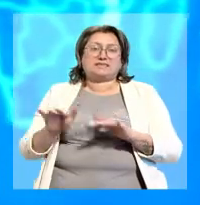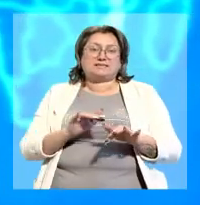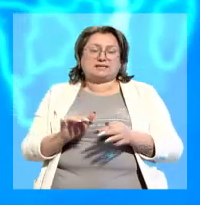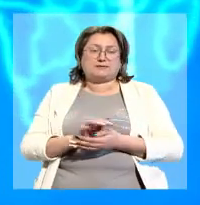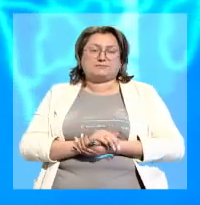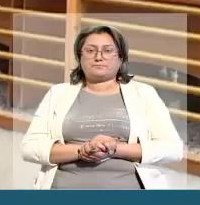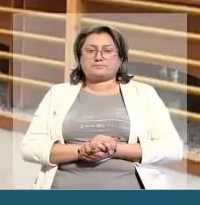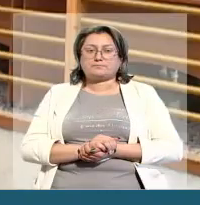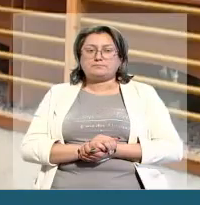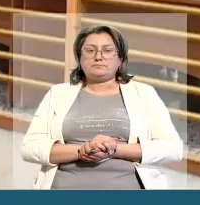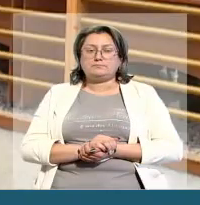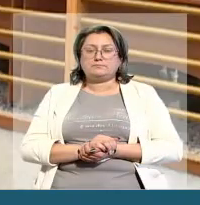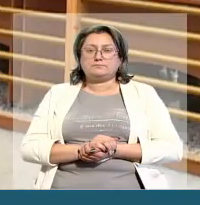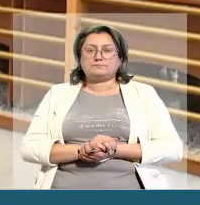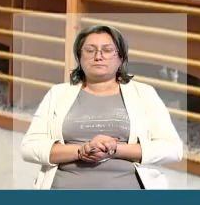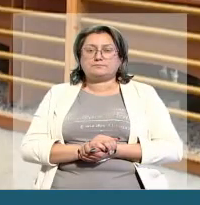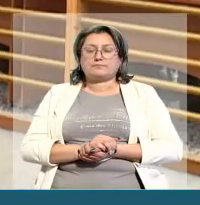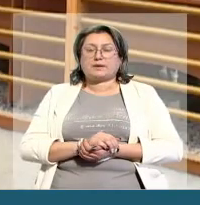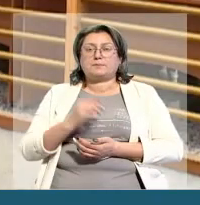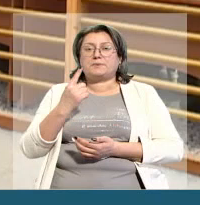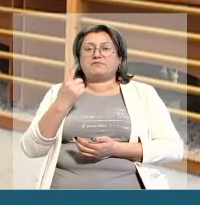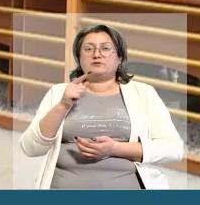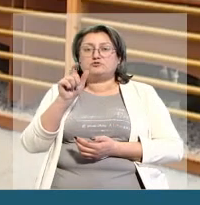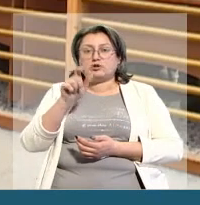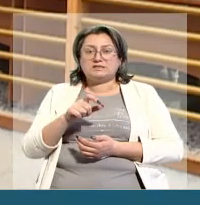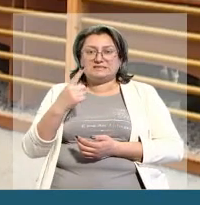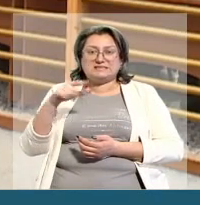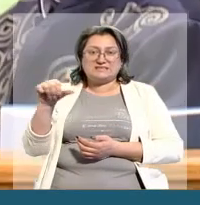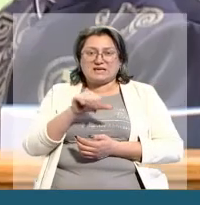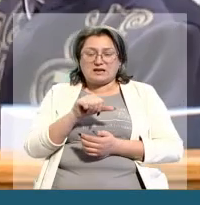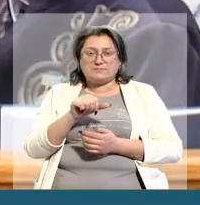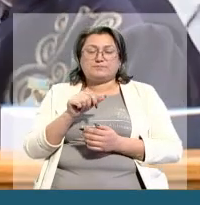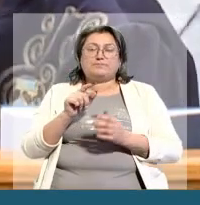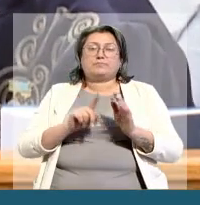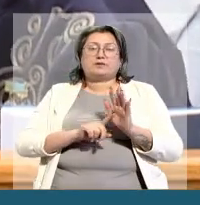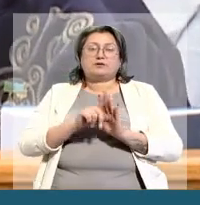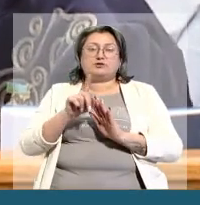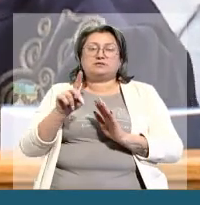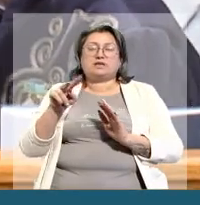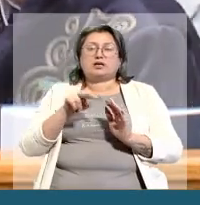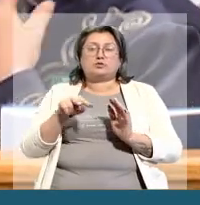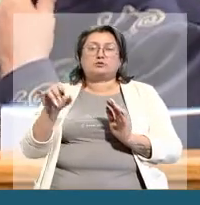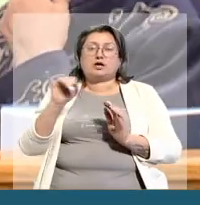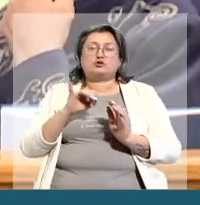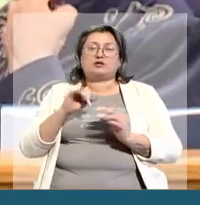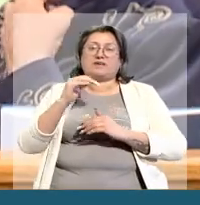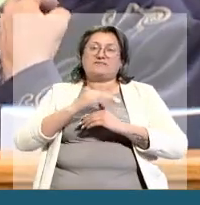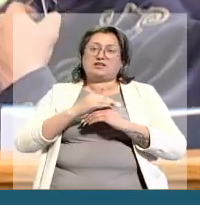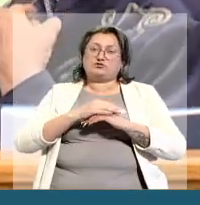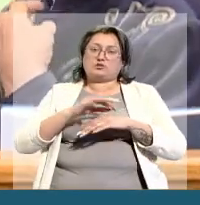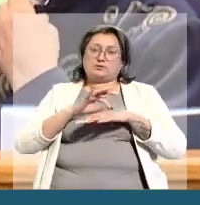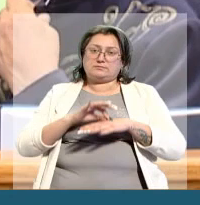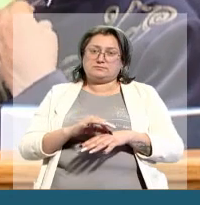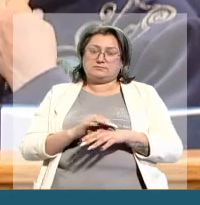орайластырылған. Апталықтың алғашқы бөлімі Омар Шепиннің Амангелді Батыр дастанының жарыққа шыққанына 80 жыл толуына арналған.